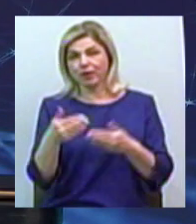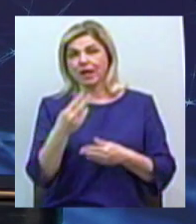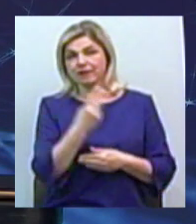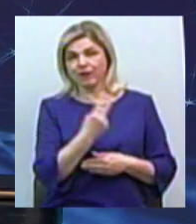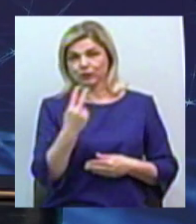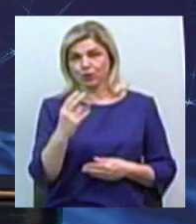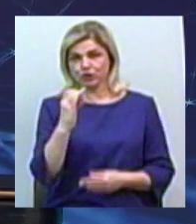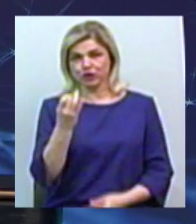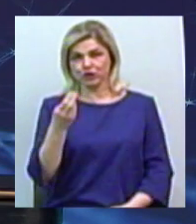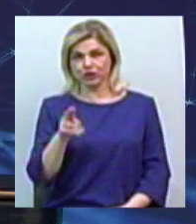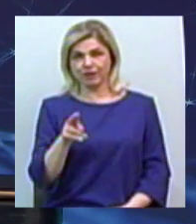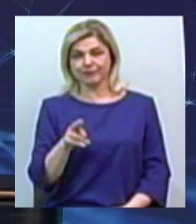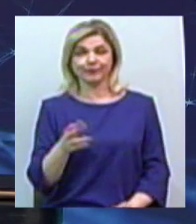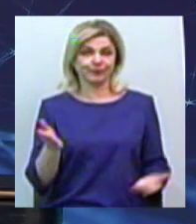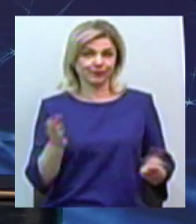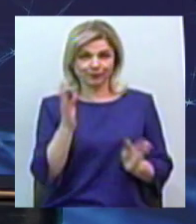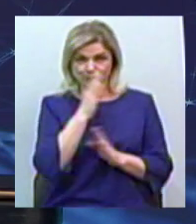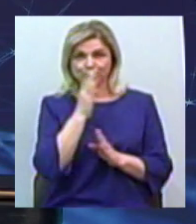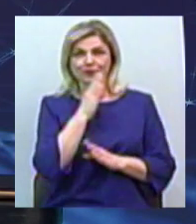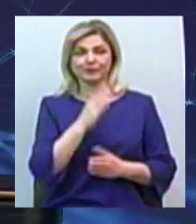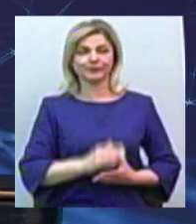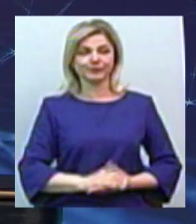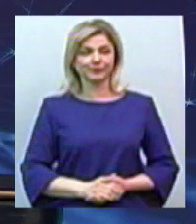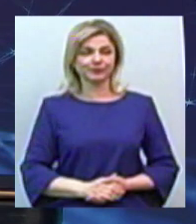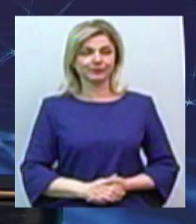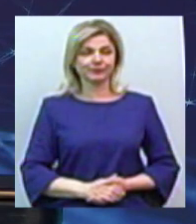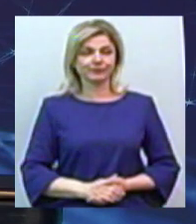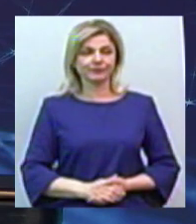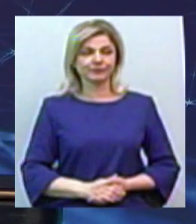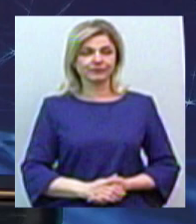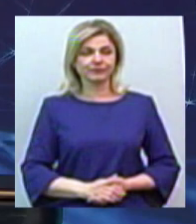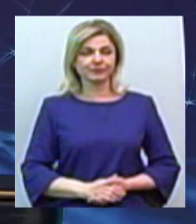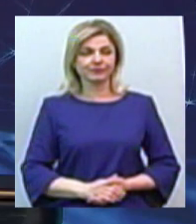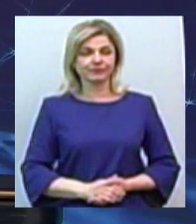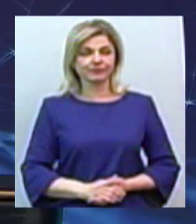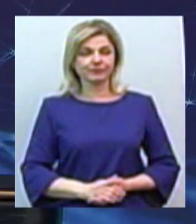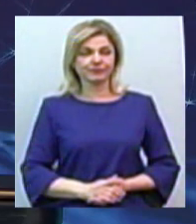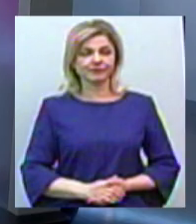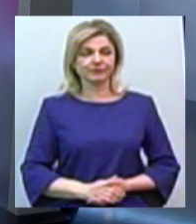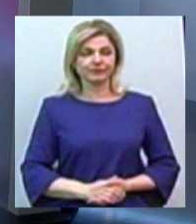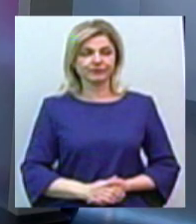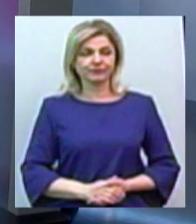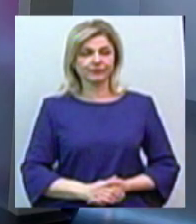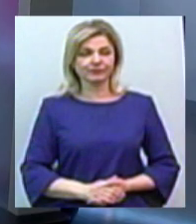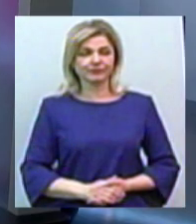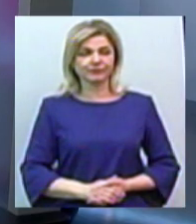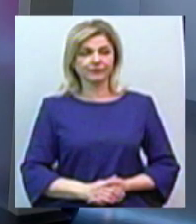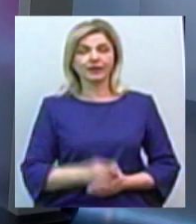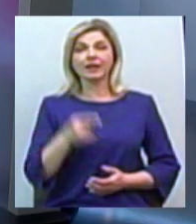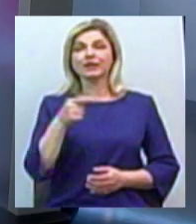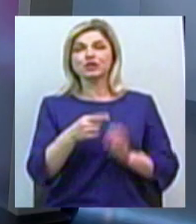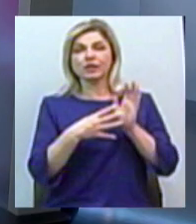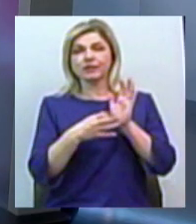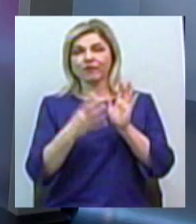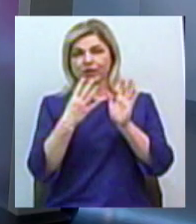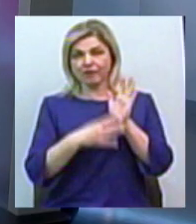січня. Тобто можна сказати такі... Диверсія. Да, щось на зразок цього.